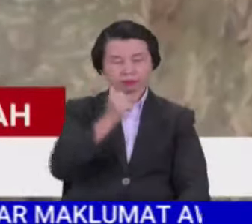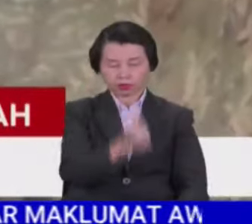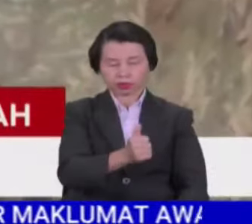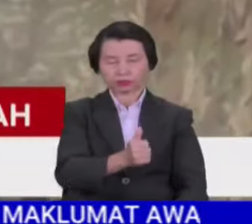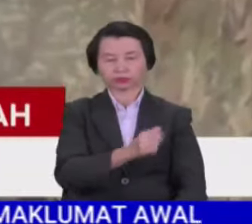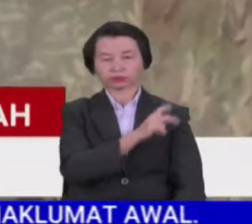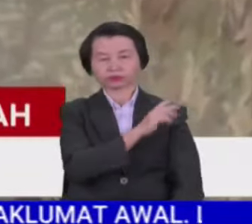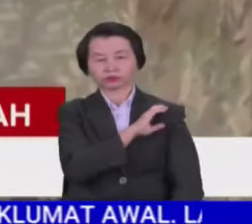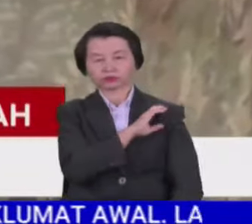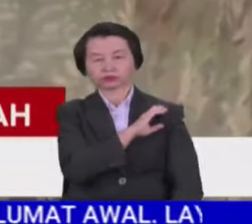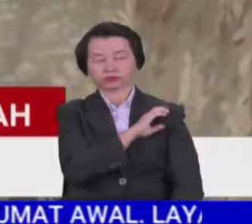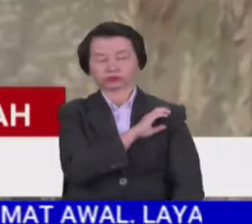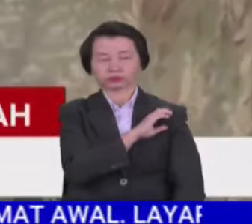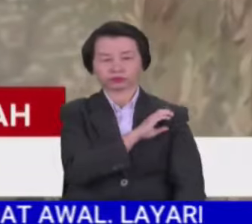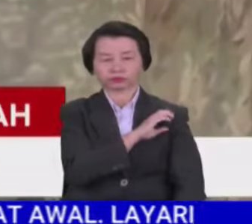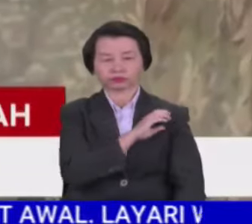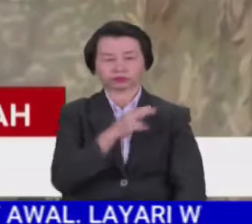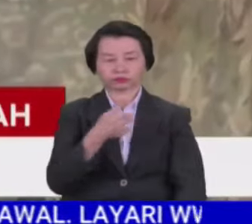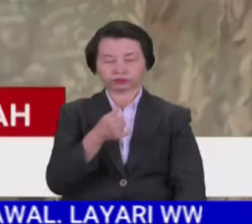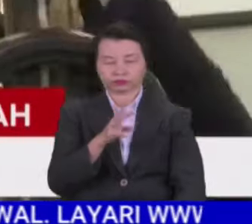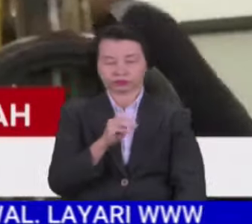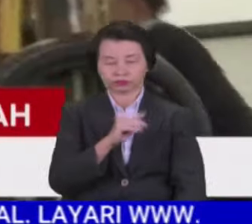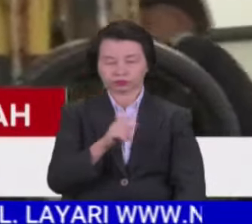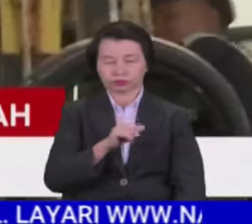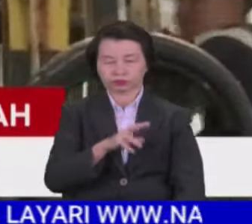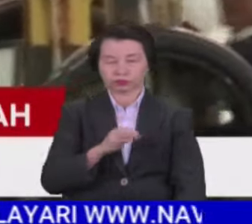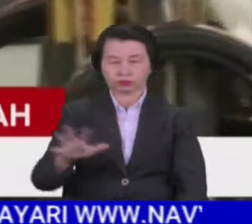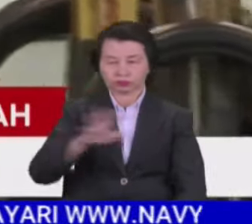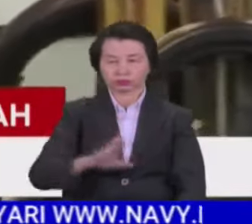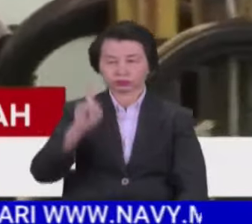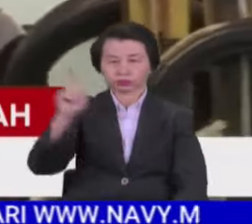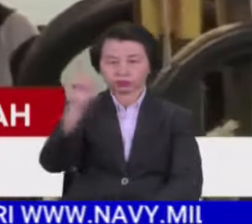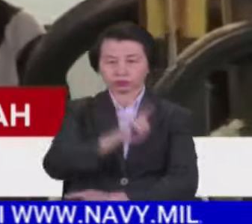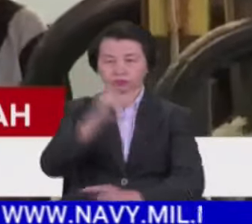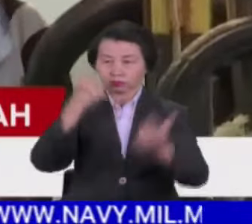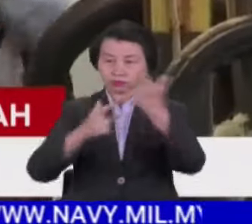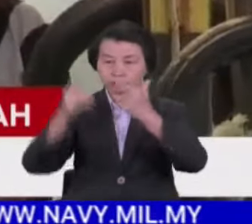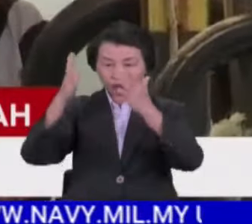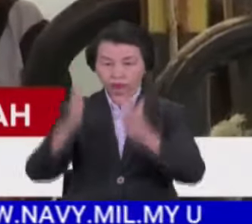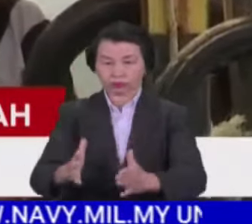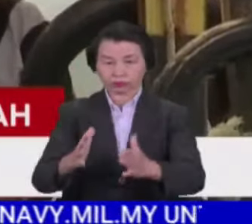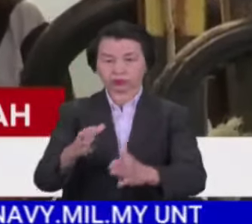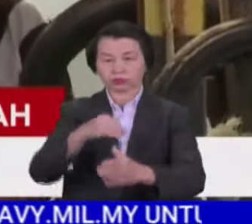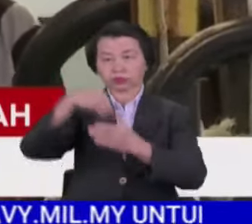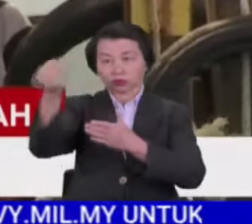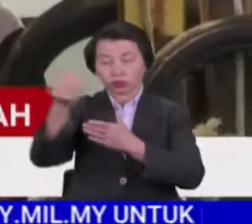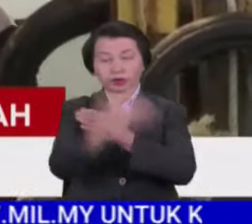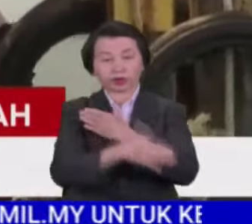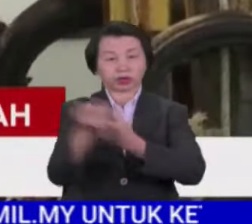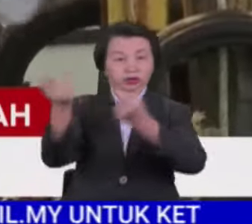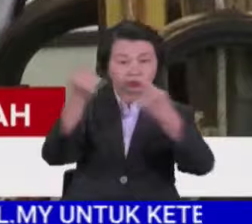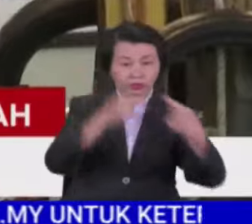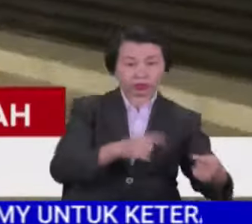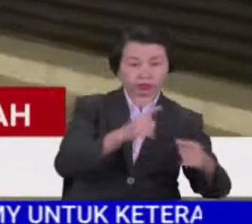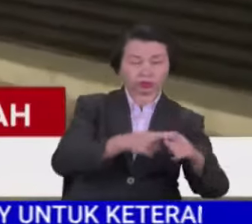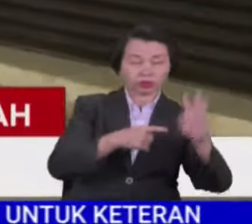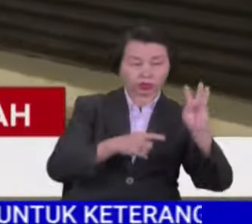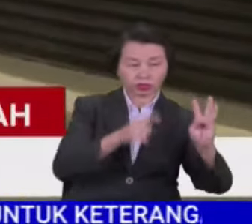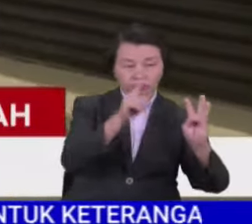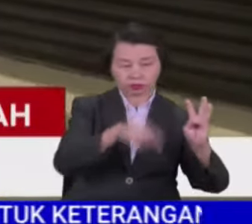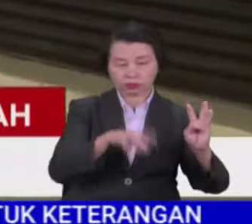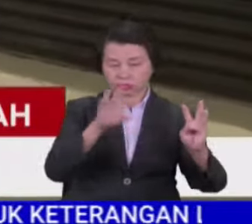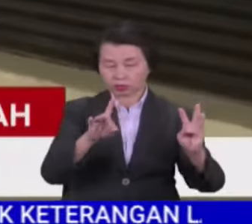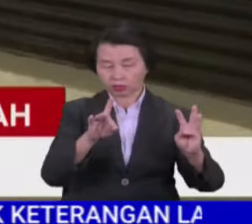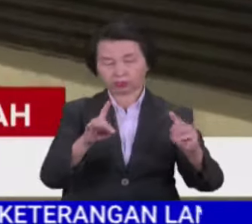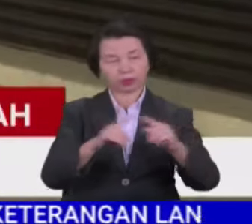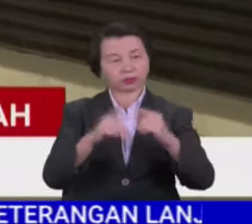Commands combicef Hamzah Ahmad berkata kura teh sehari kedatangan pelancong tempat padat dan luar negara sejak John hingga ogas